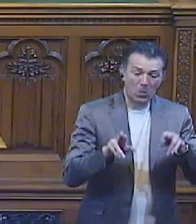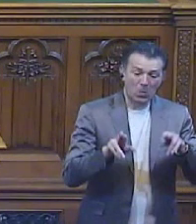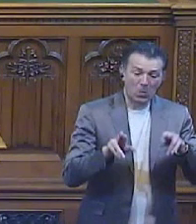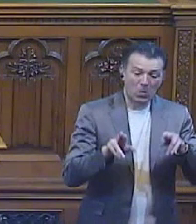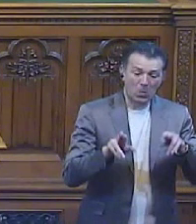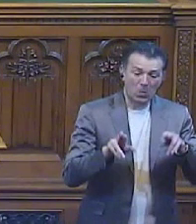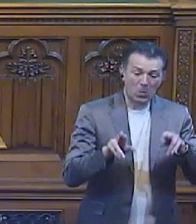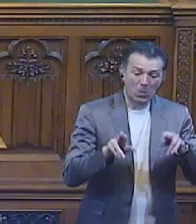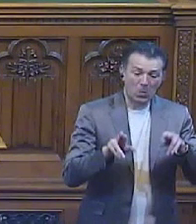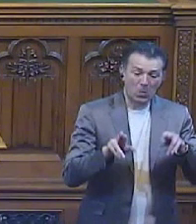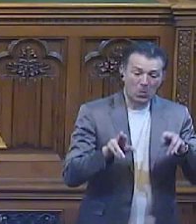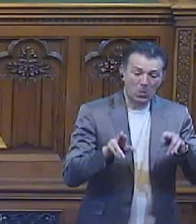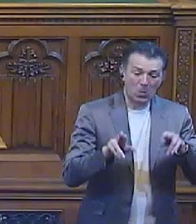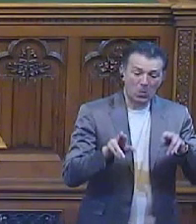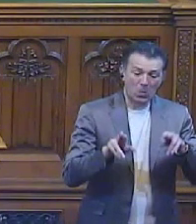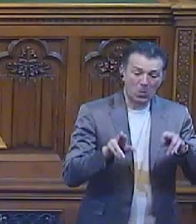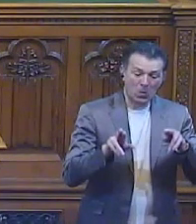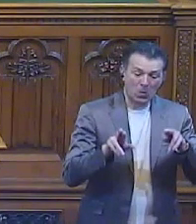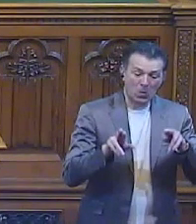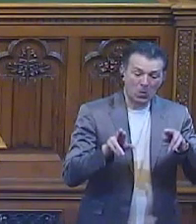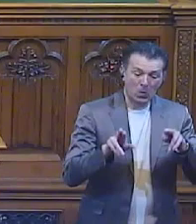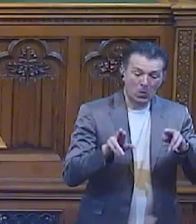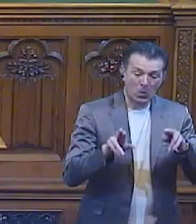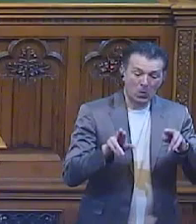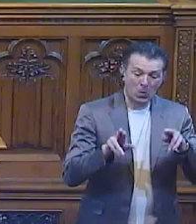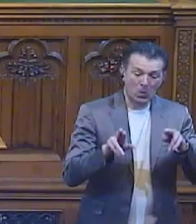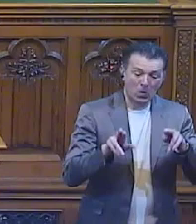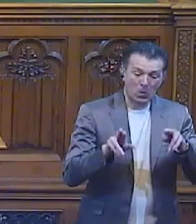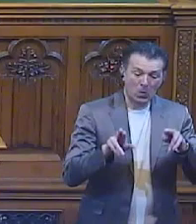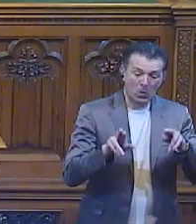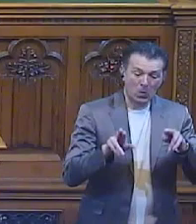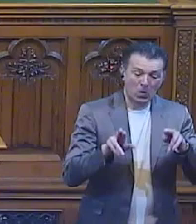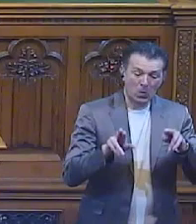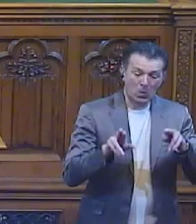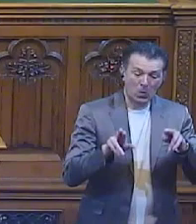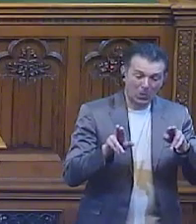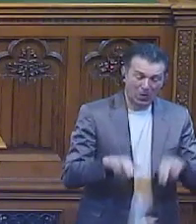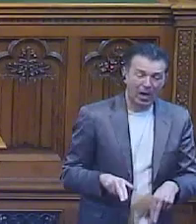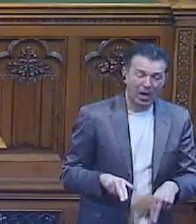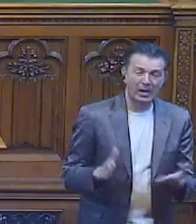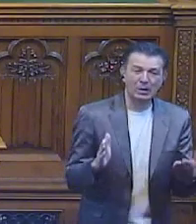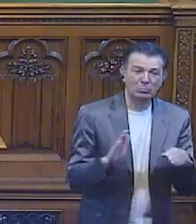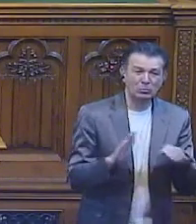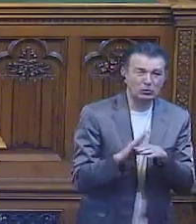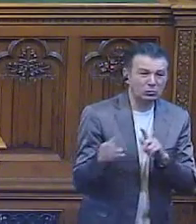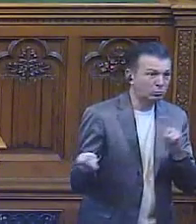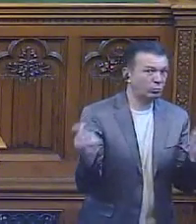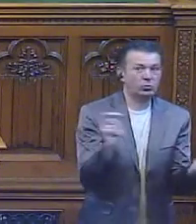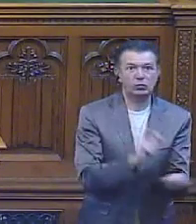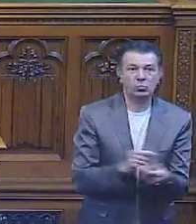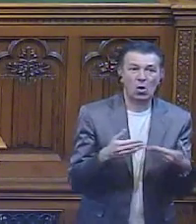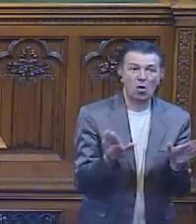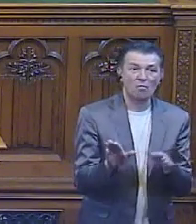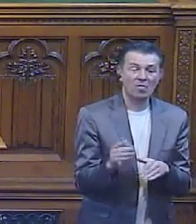Pistunaris, der sogar Rechtliches durcheinander wirbelt, der öffentlich sagt